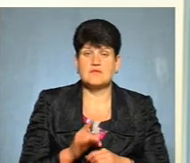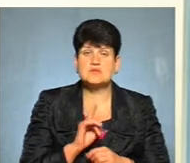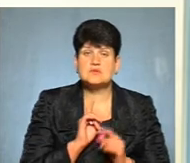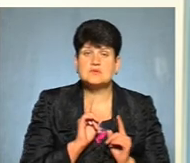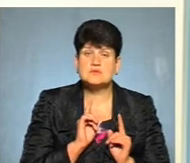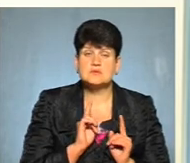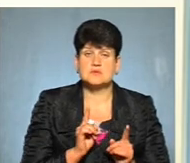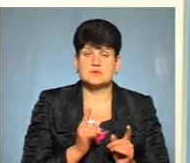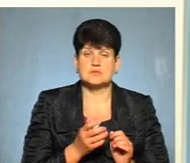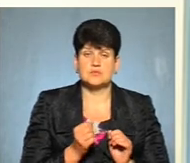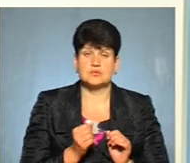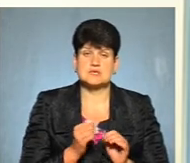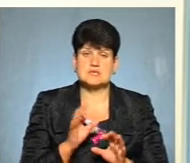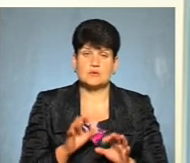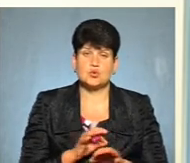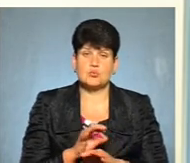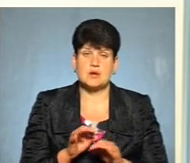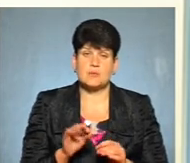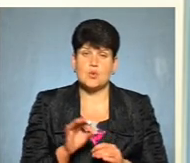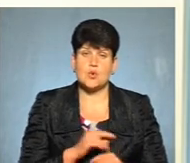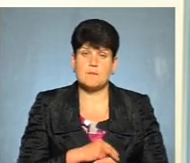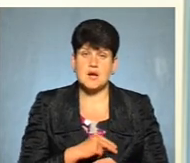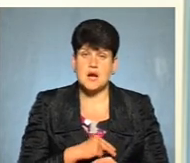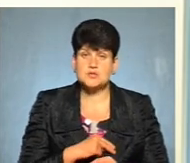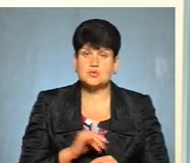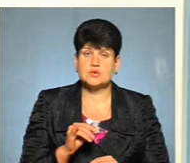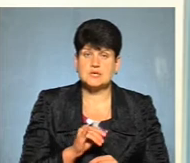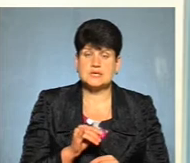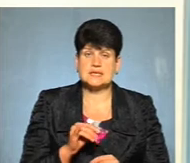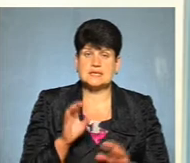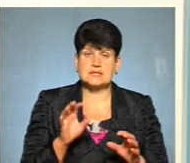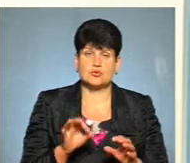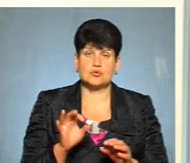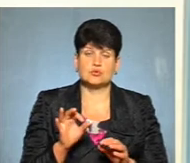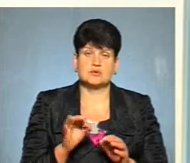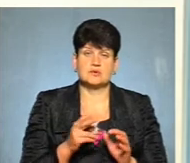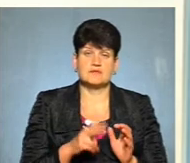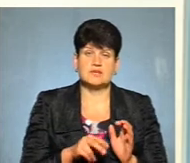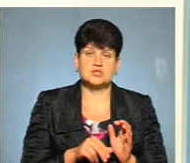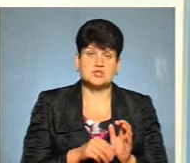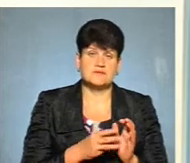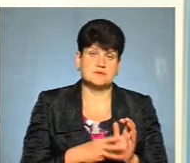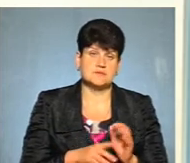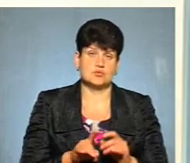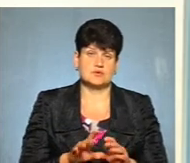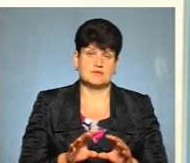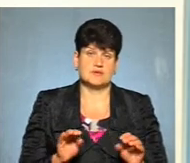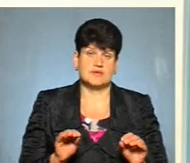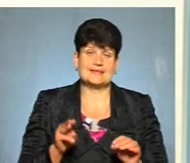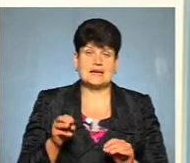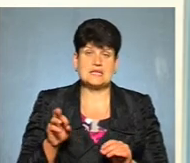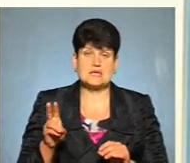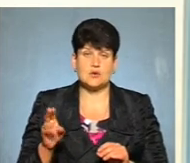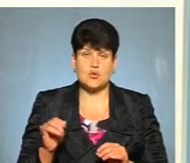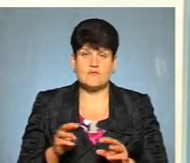от законопроект про працю і закон номер 2681. Швидше всього, що і Третьякова, і